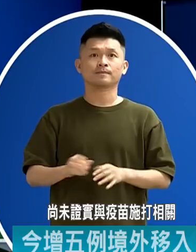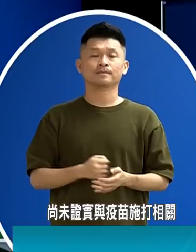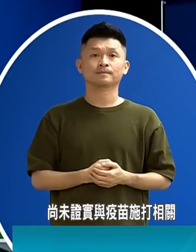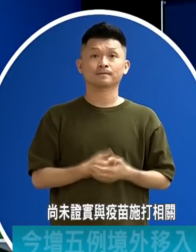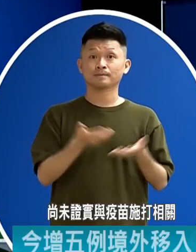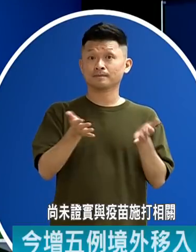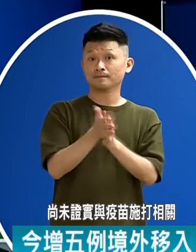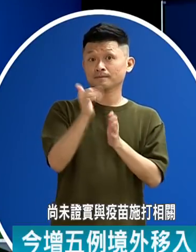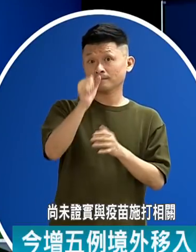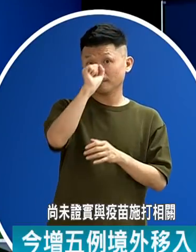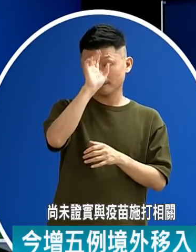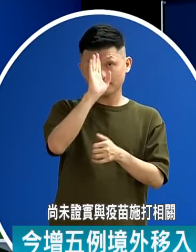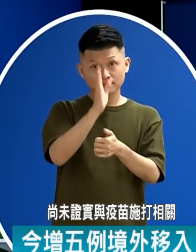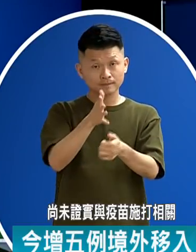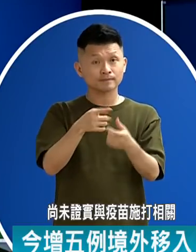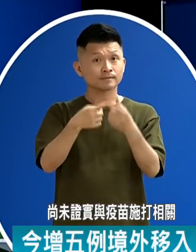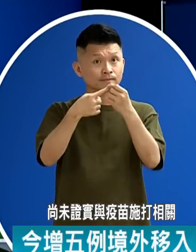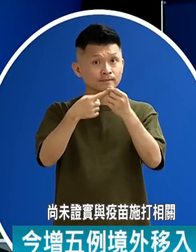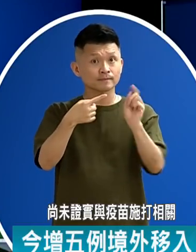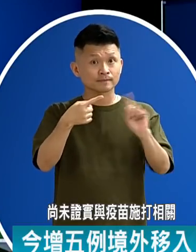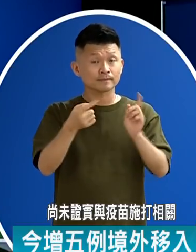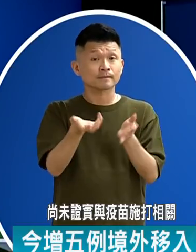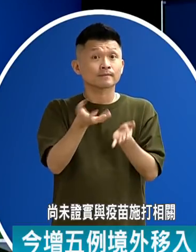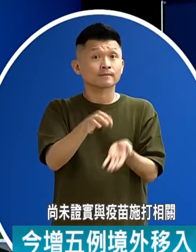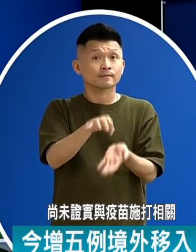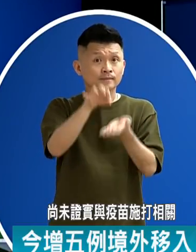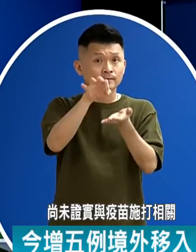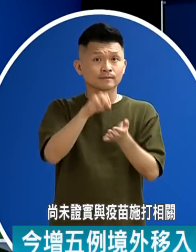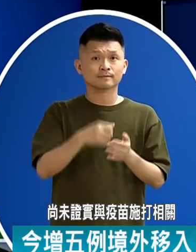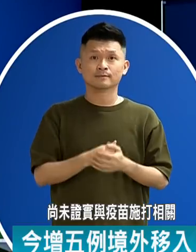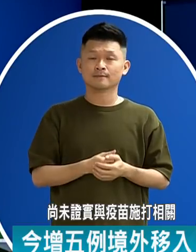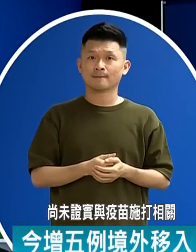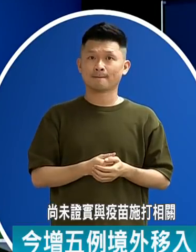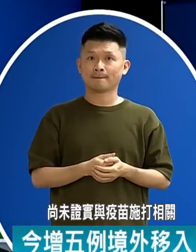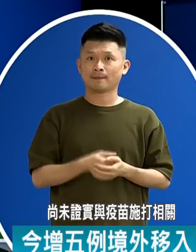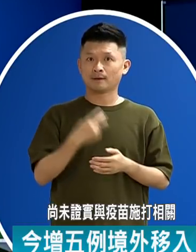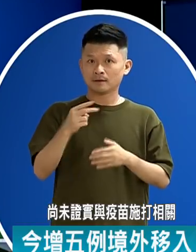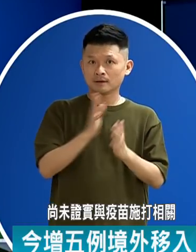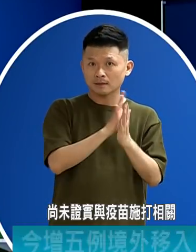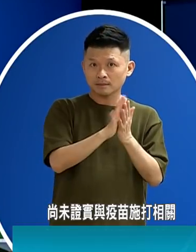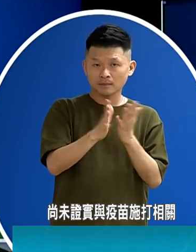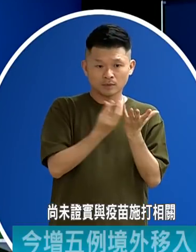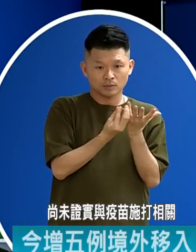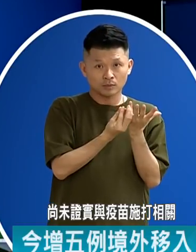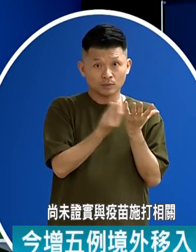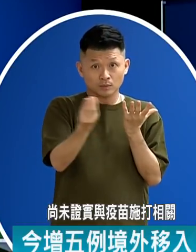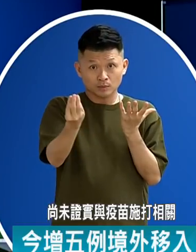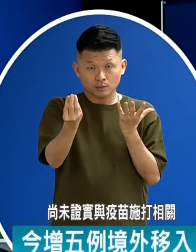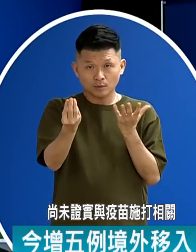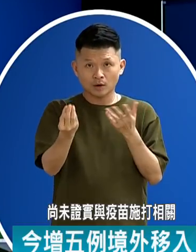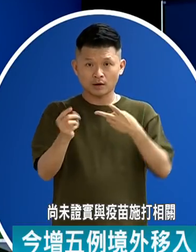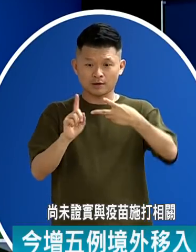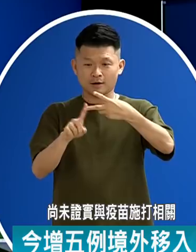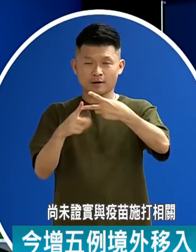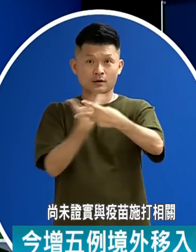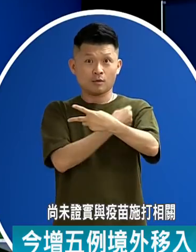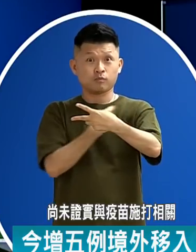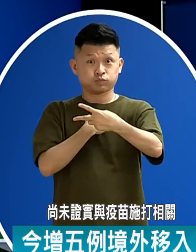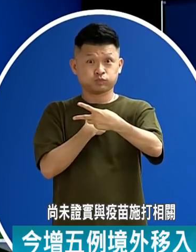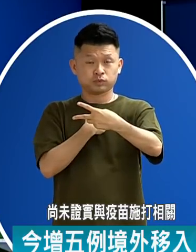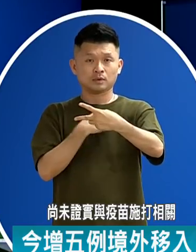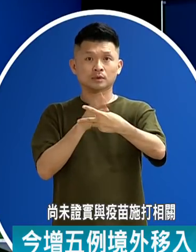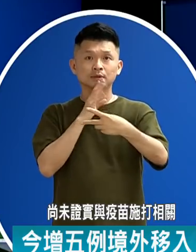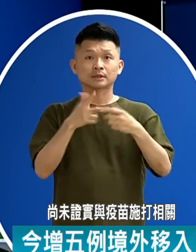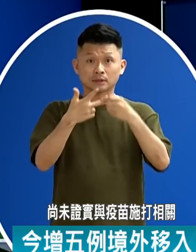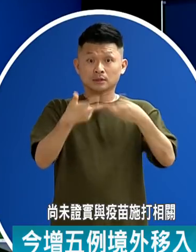部长好，那第一个是想先请教，就是刚刚有提到说我们会安排一部分疫苗给时间已经到要打第二剂的人，这是指第